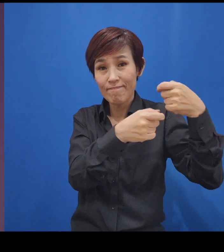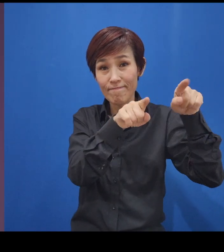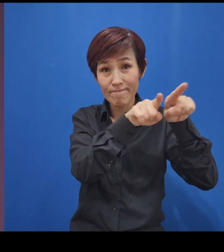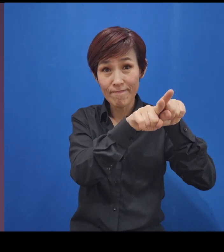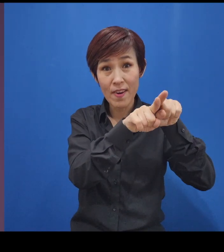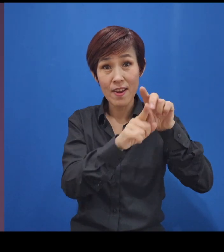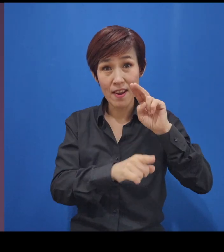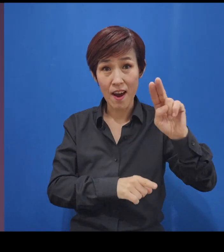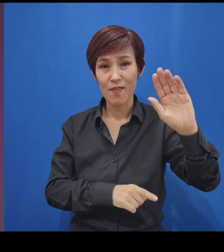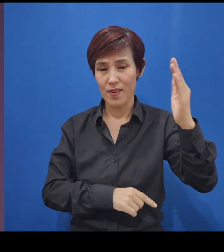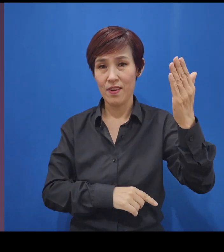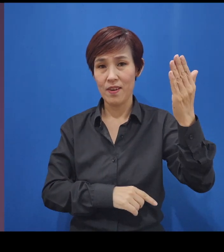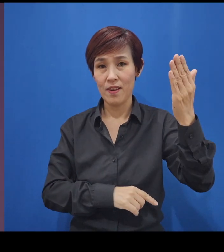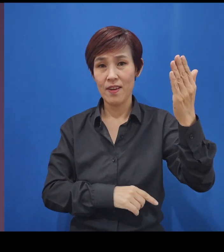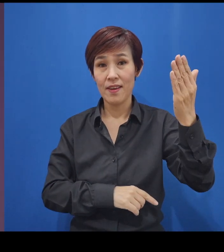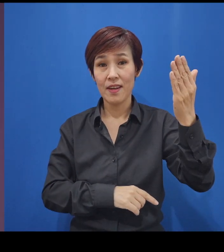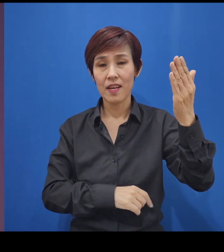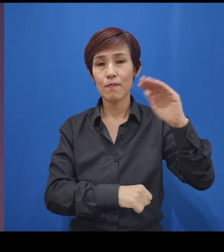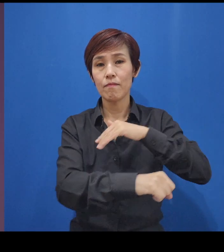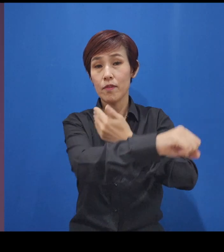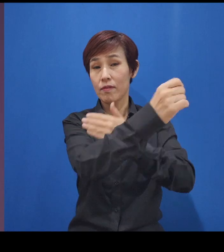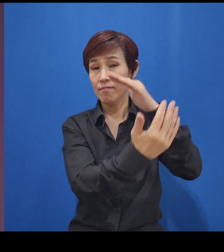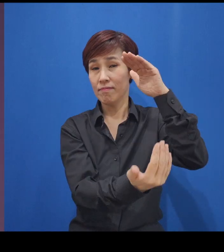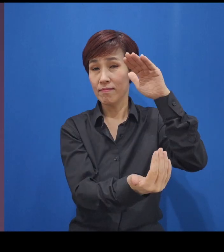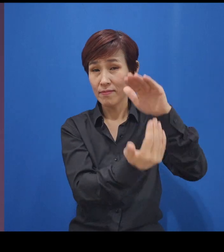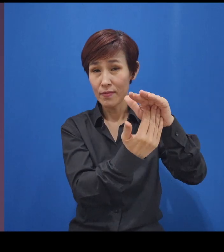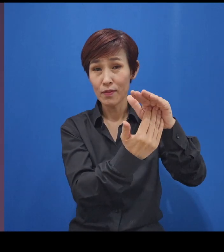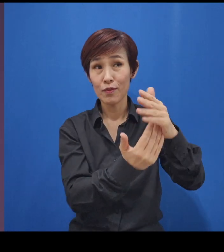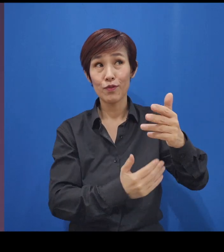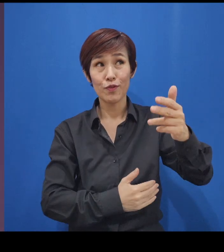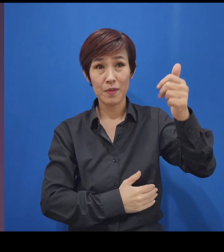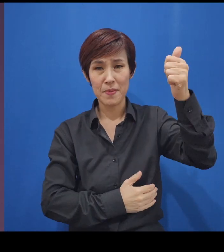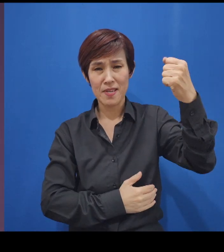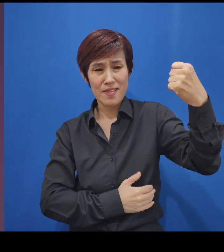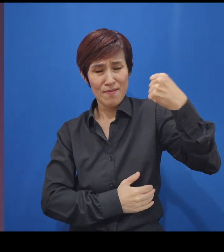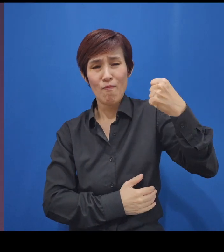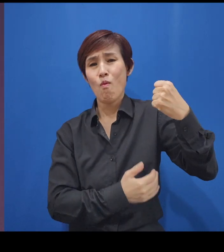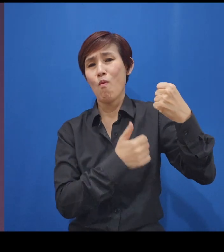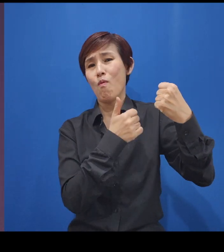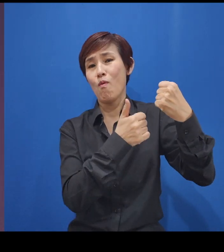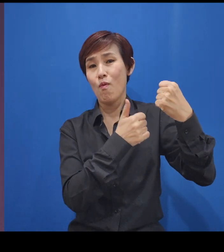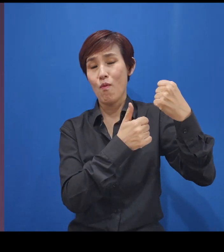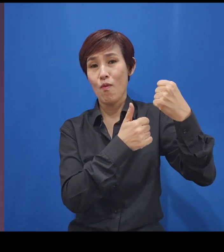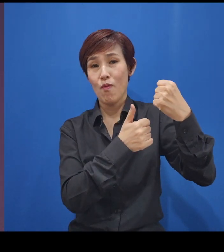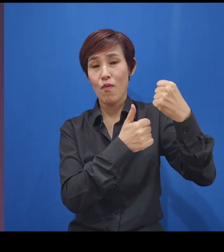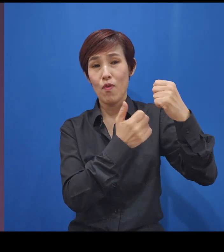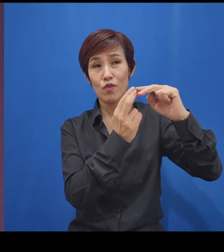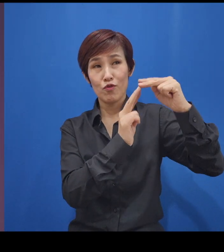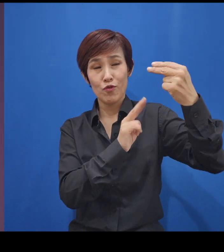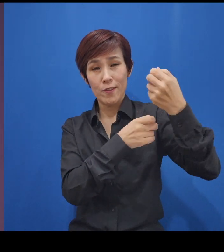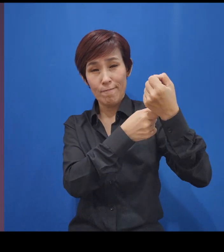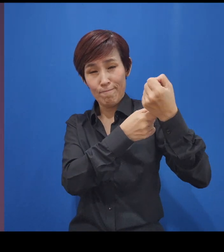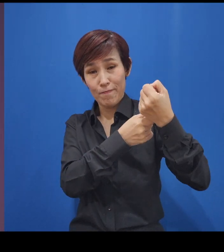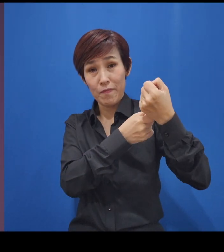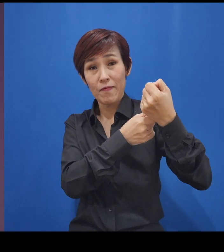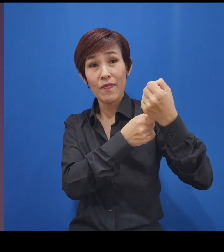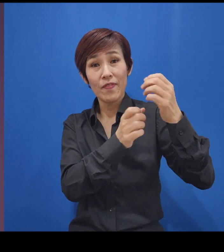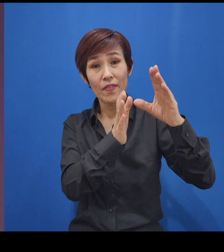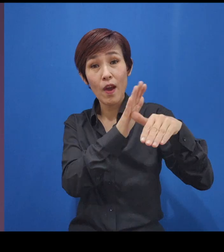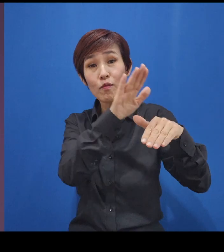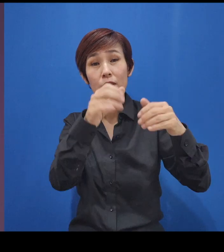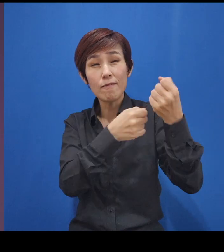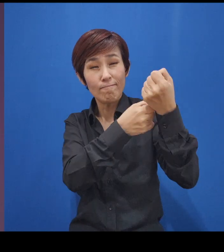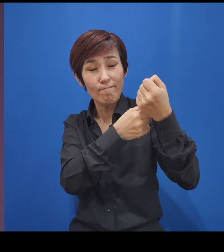방향으로 줄을 잡으면 전능하신 주의 손이, 힘세신 주의 손이 그 밧줄을 잡아당길 때